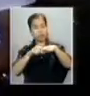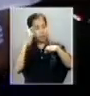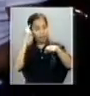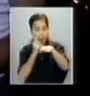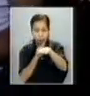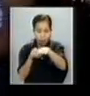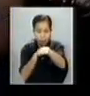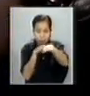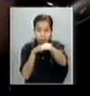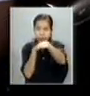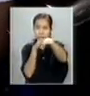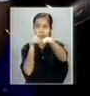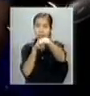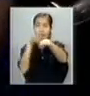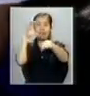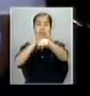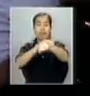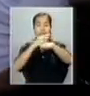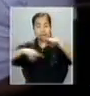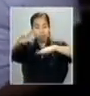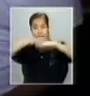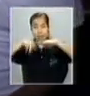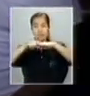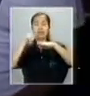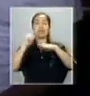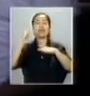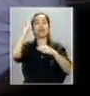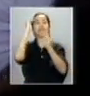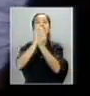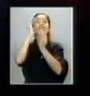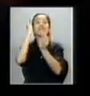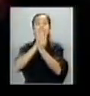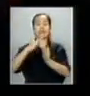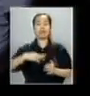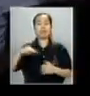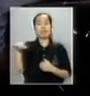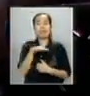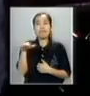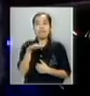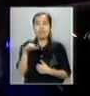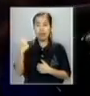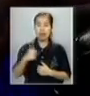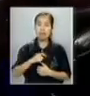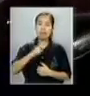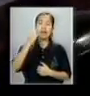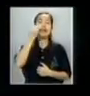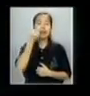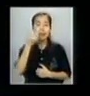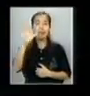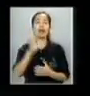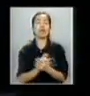อสกัดจับแต่เมื่อไปตรวจสอบพบว่าเป็นรถตำรวจสันติบาล นอกเครื่องแบบบอกว่าเพิ่งออกเวรและกำลังเดินทางกลับบ้